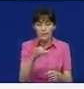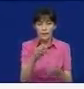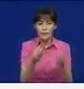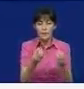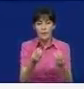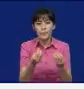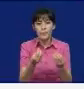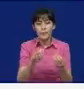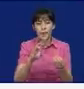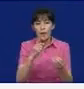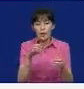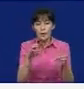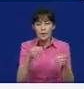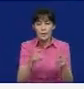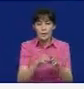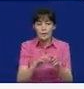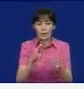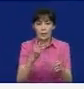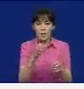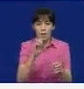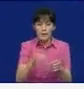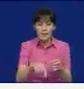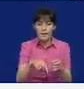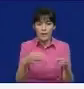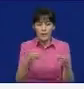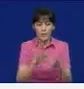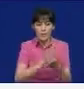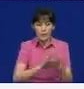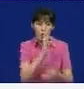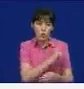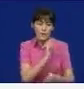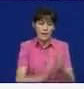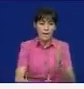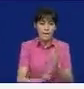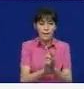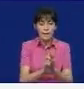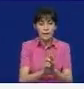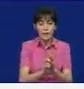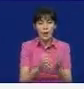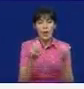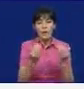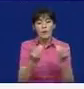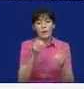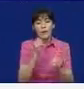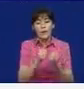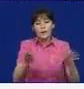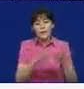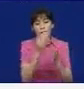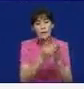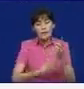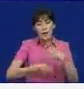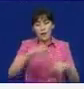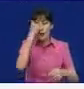мен Экоспецтранс жауапкершілігі шектеулі серіктестіктері тазалық жұмыстарын бастап кетті. Бекітілген кестеге сәйкес ағымдағы жылдың